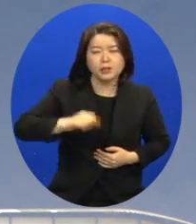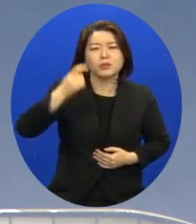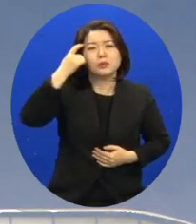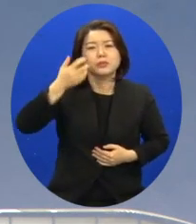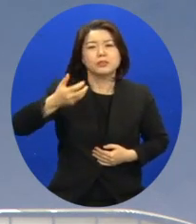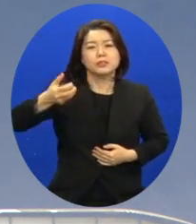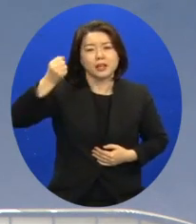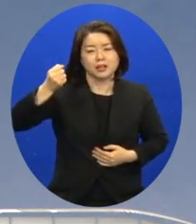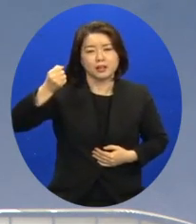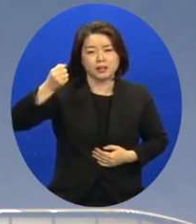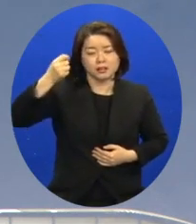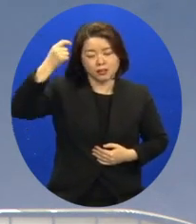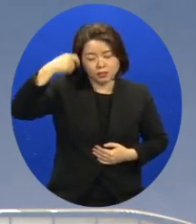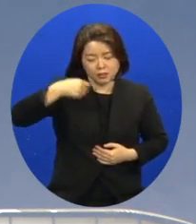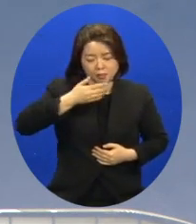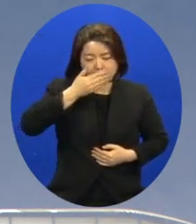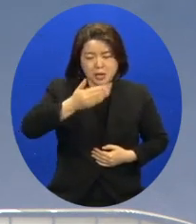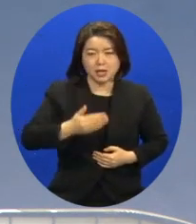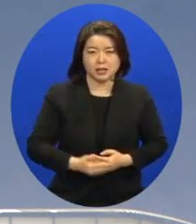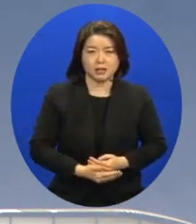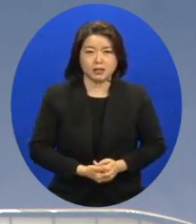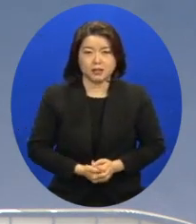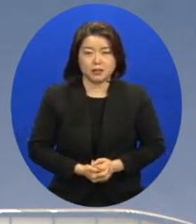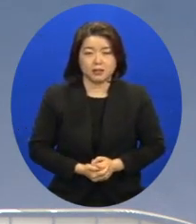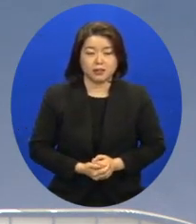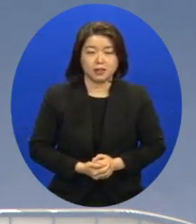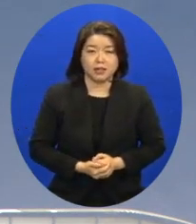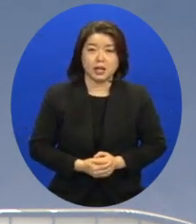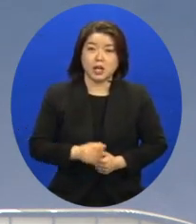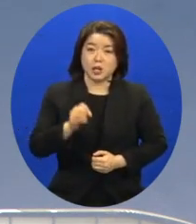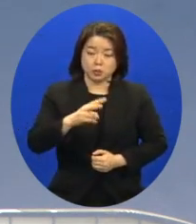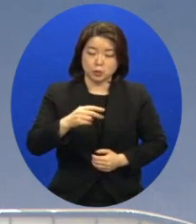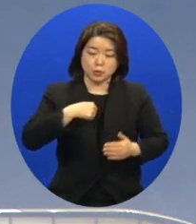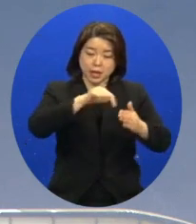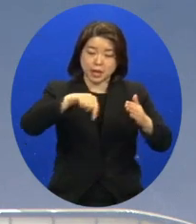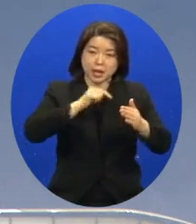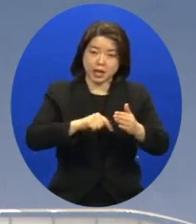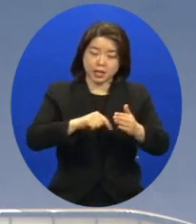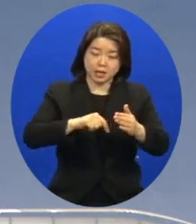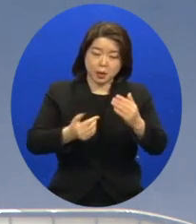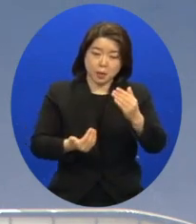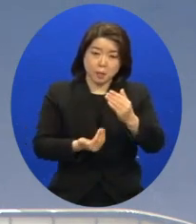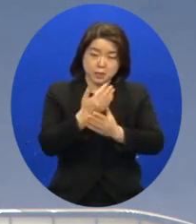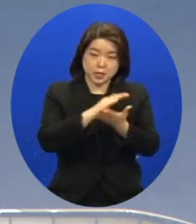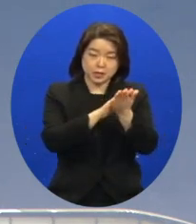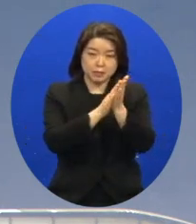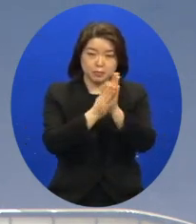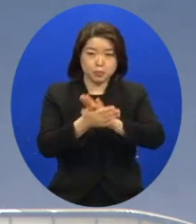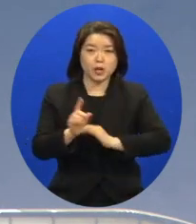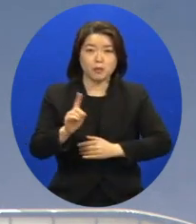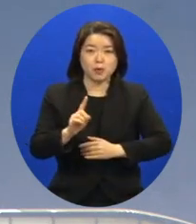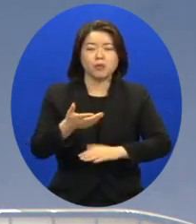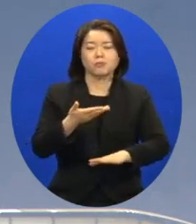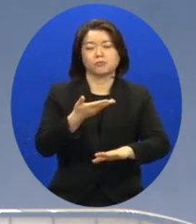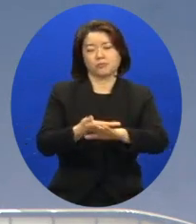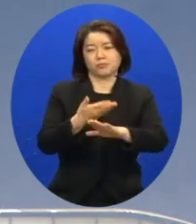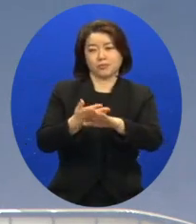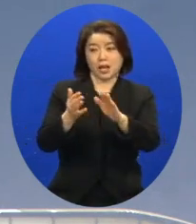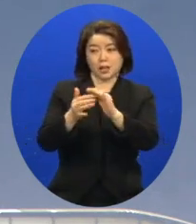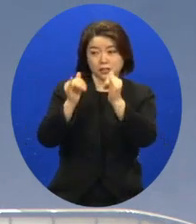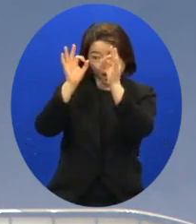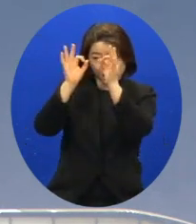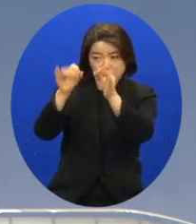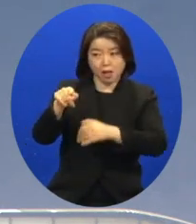그게 느껴지는 거예요. 그러면서 제 안에 일어난 변화가 저도 다른 사람을 그렇게 대하게